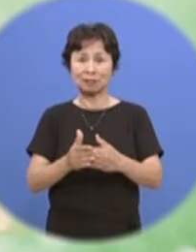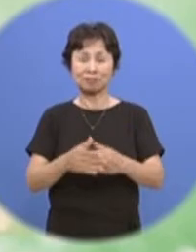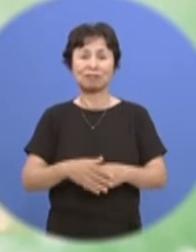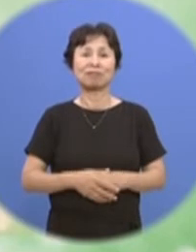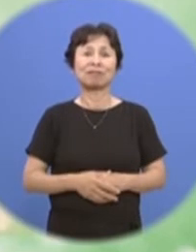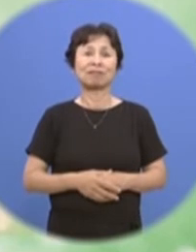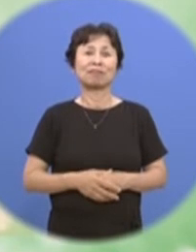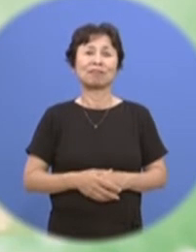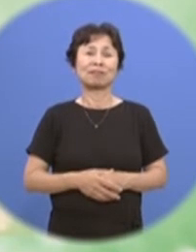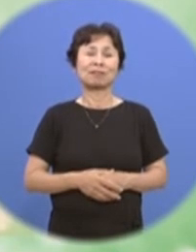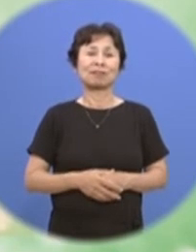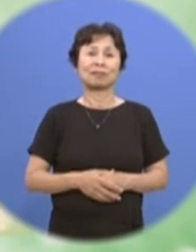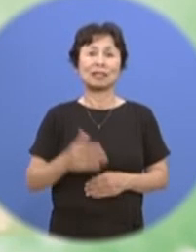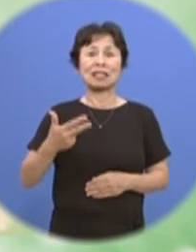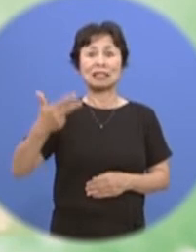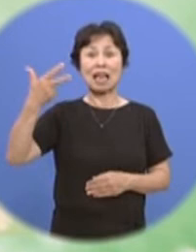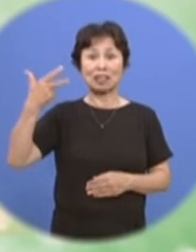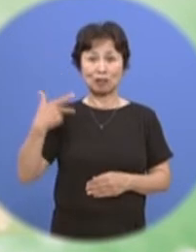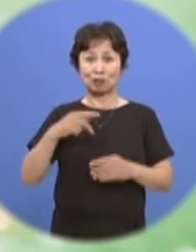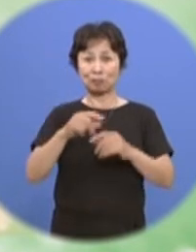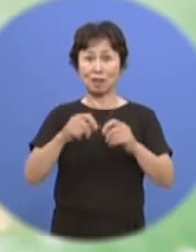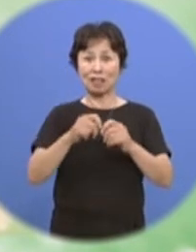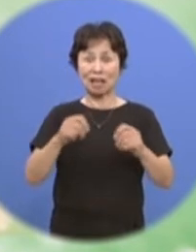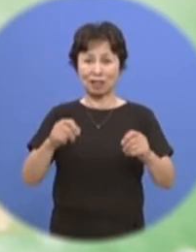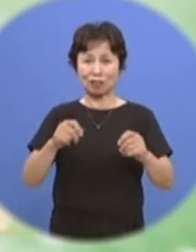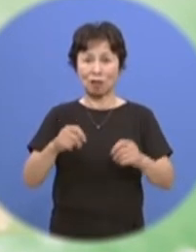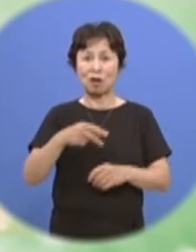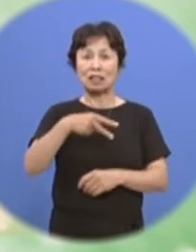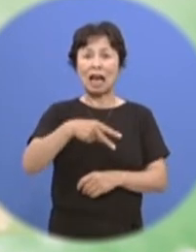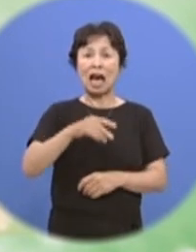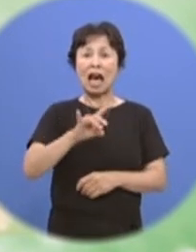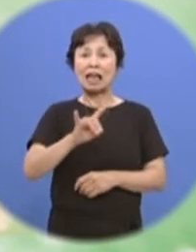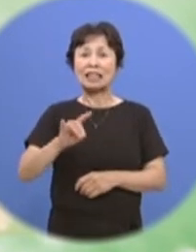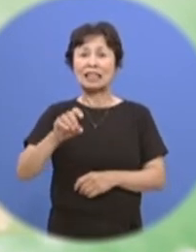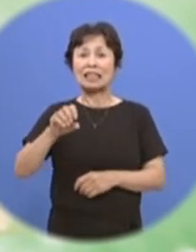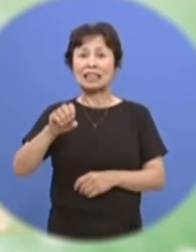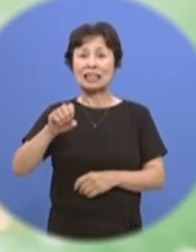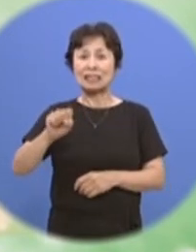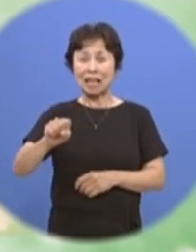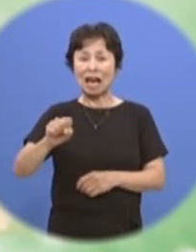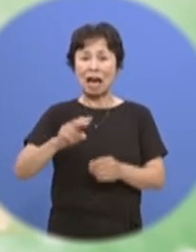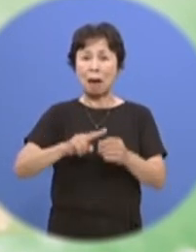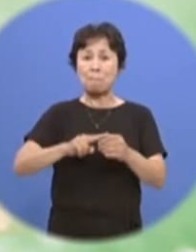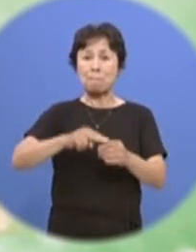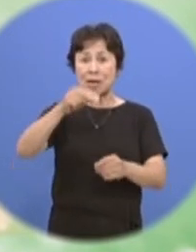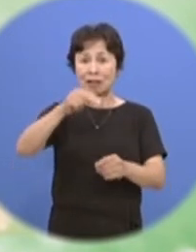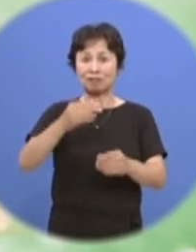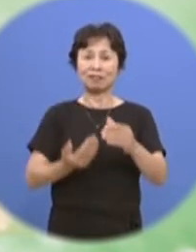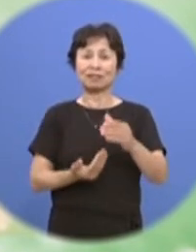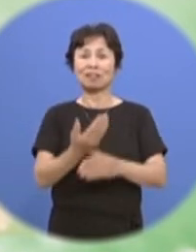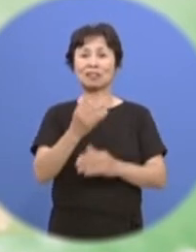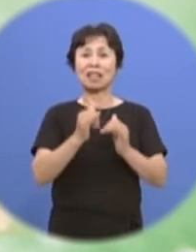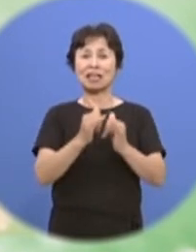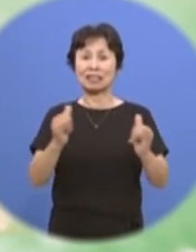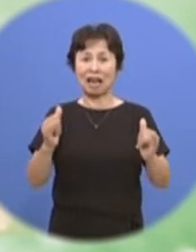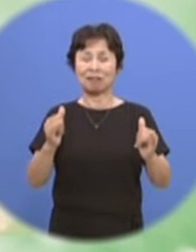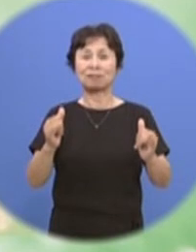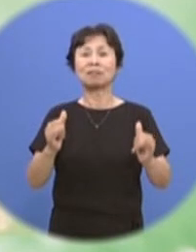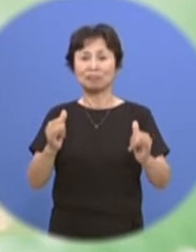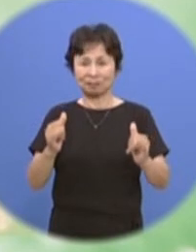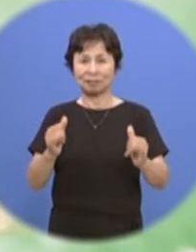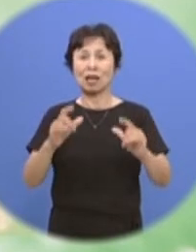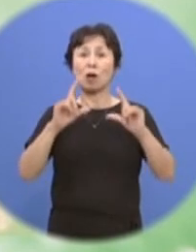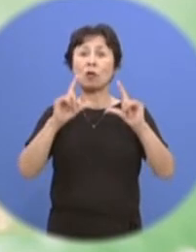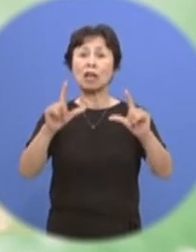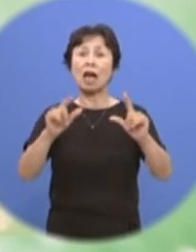。では先週のプレゼント、なぎさビールの当選者です。クイズの答えは1番の自然博物